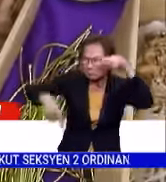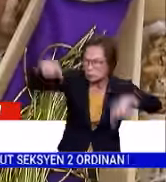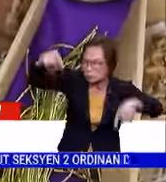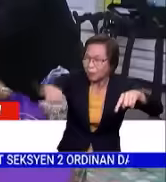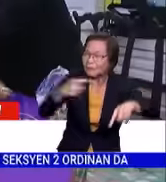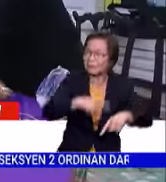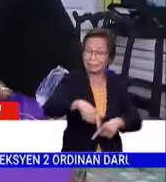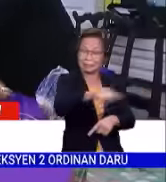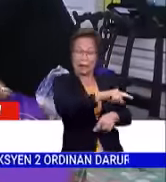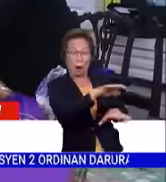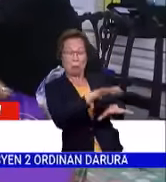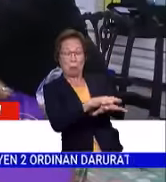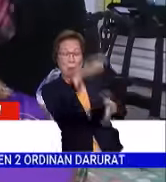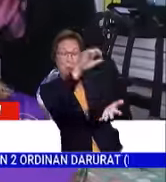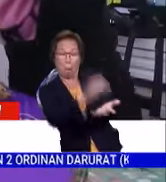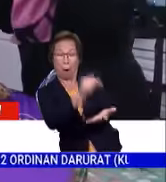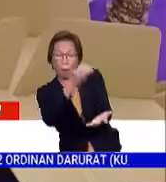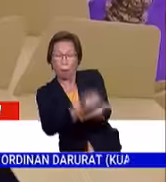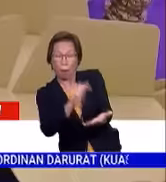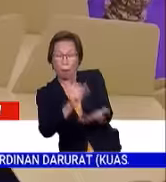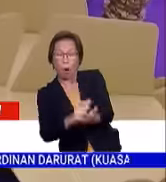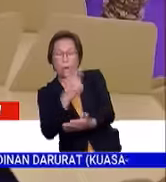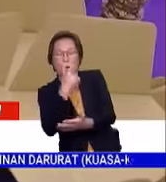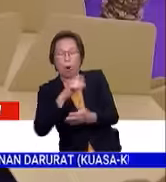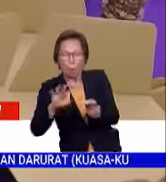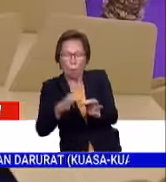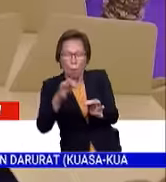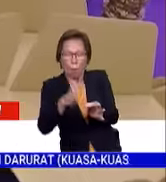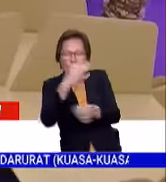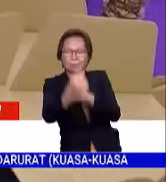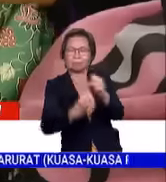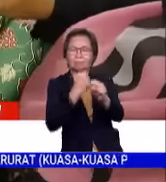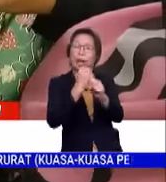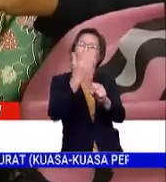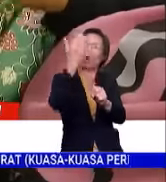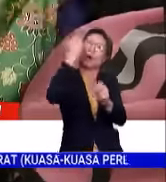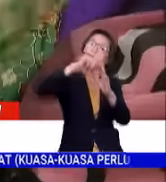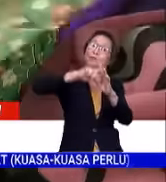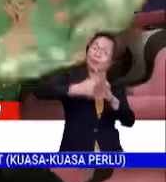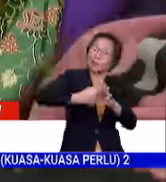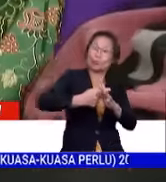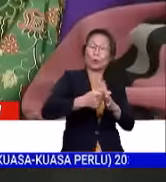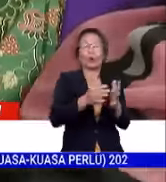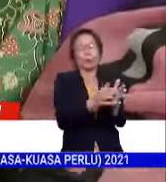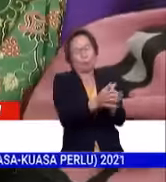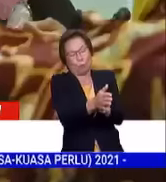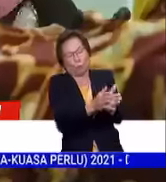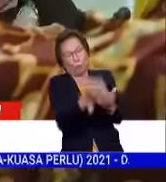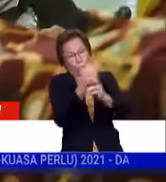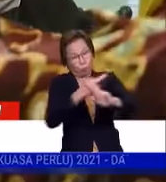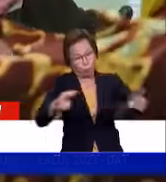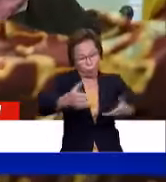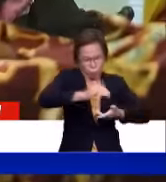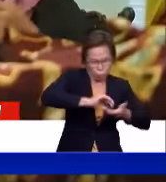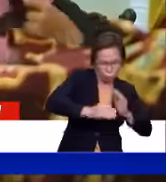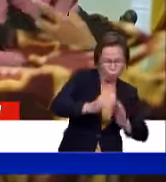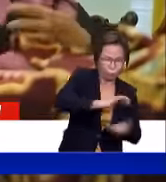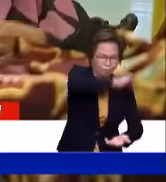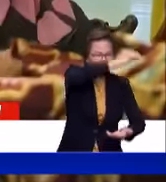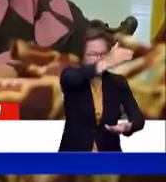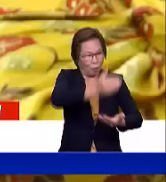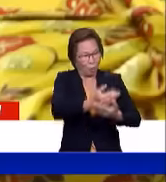mereka menerima ribuan tempahan biskut dan jahitan sejak tahun lalu. Usaha gigih itu termasuk penyediaan bungkusan